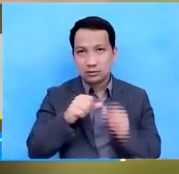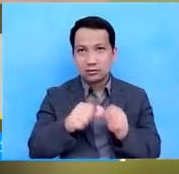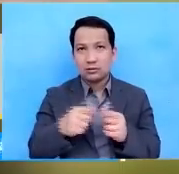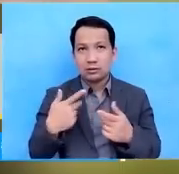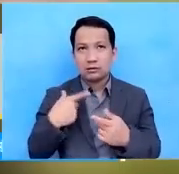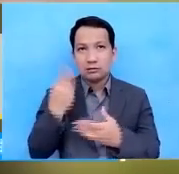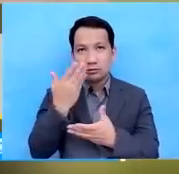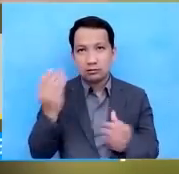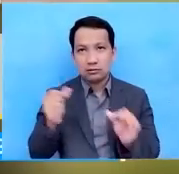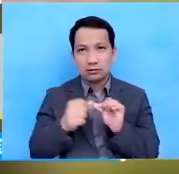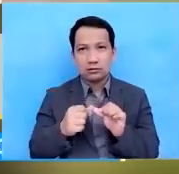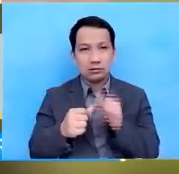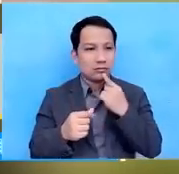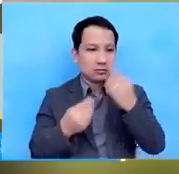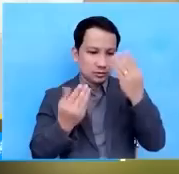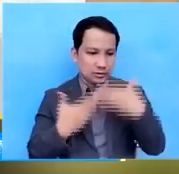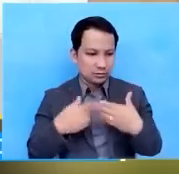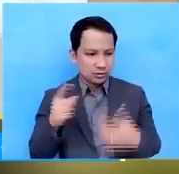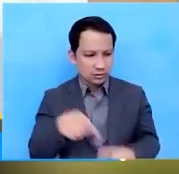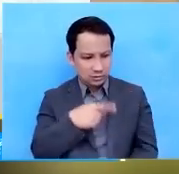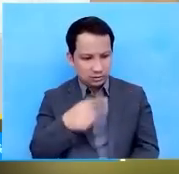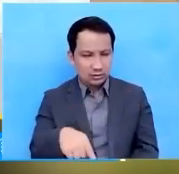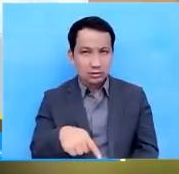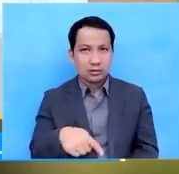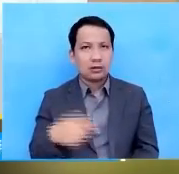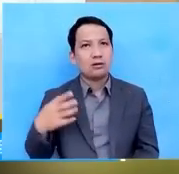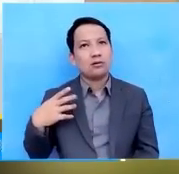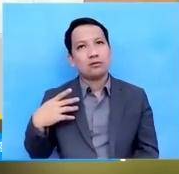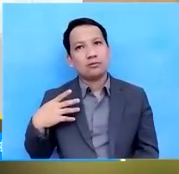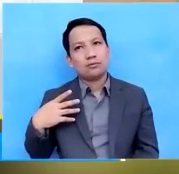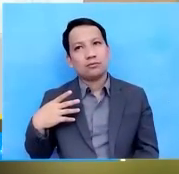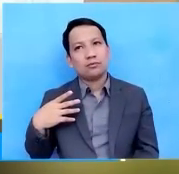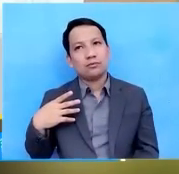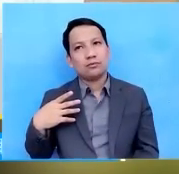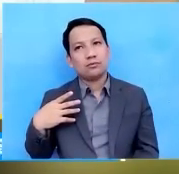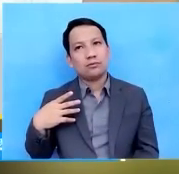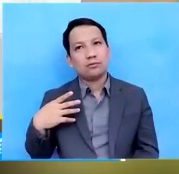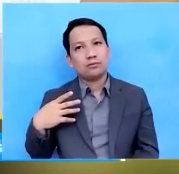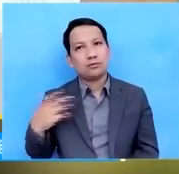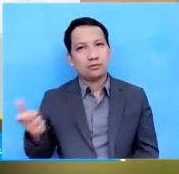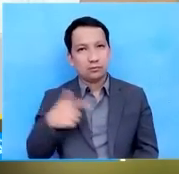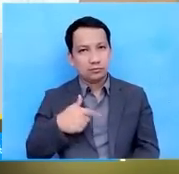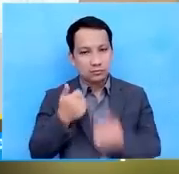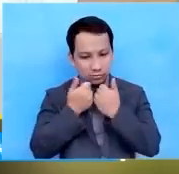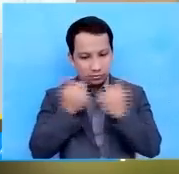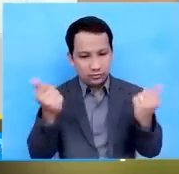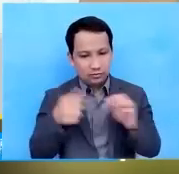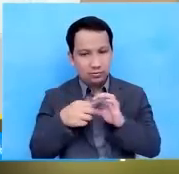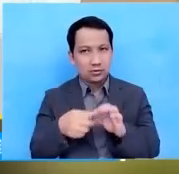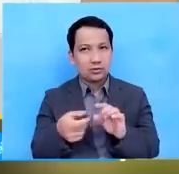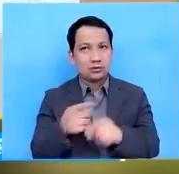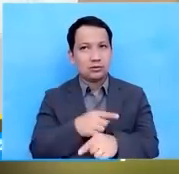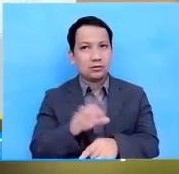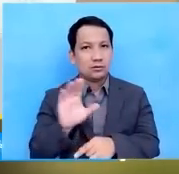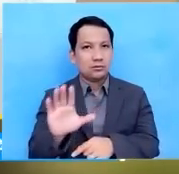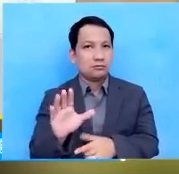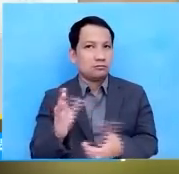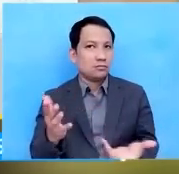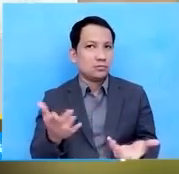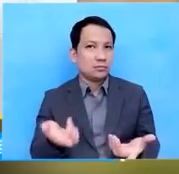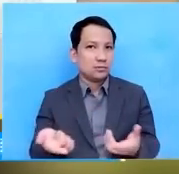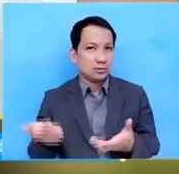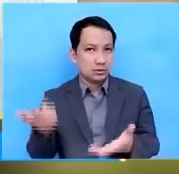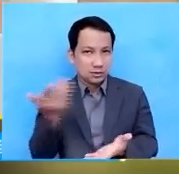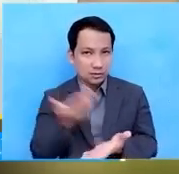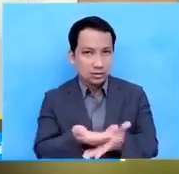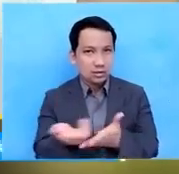nila sinabing canceled yung flight ko. Nagihintay lang ako ng announcement na sakay na. Kaso lang, pagdating ko dun